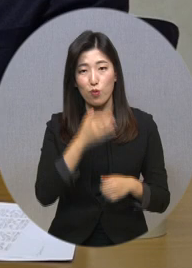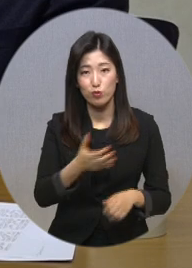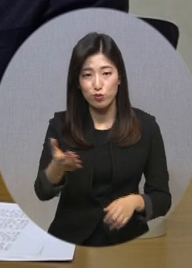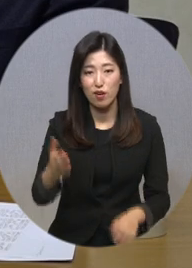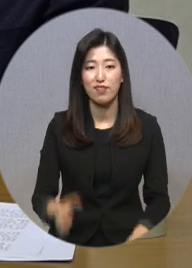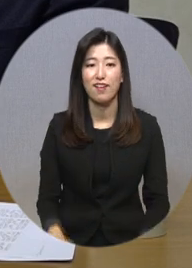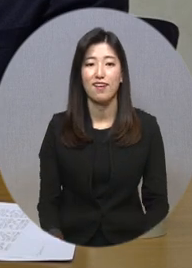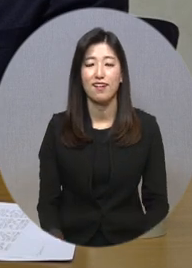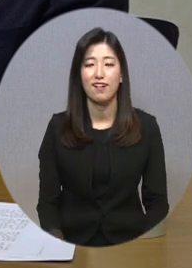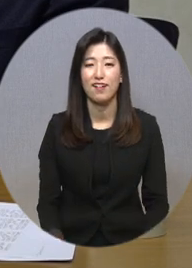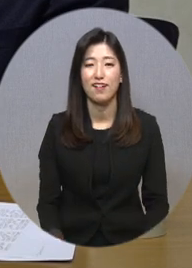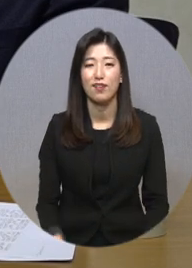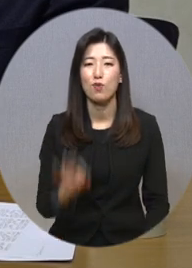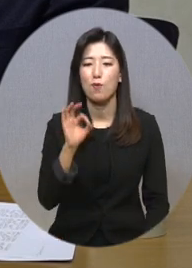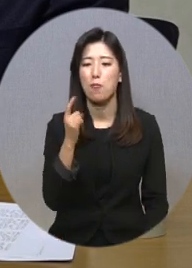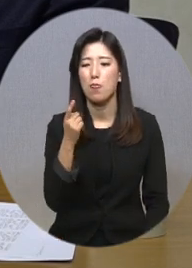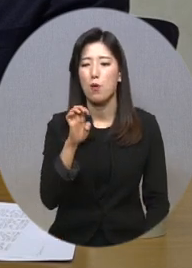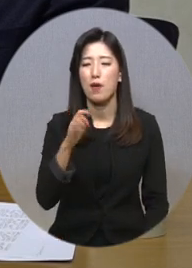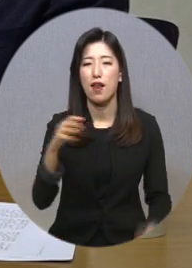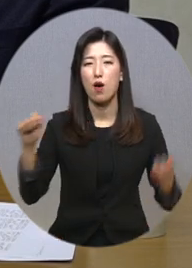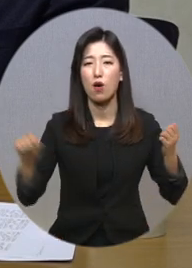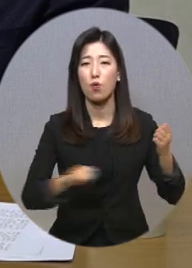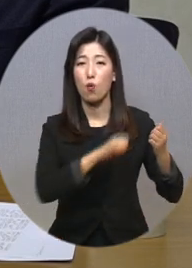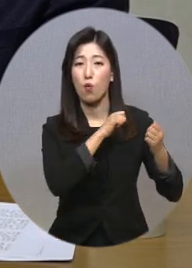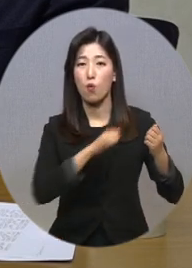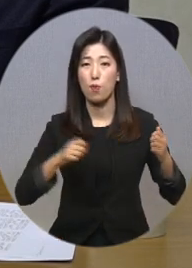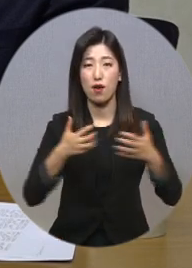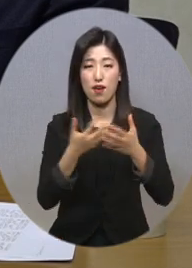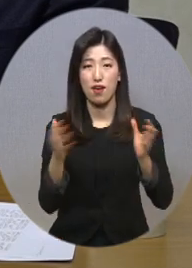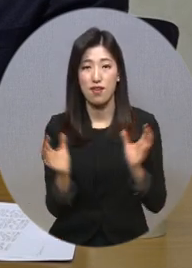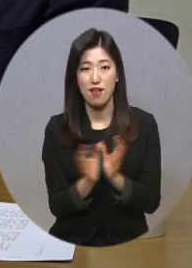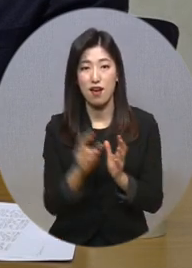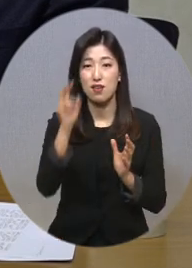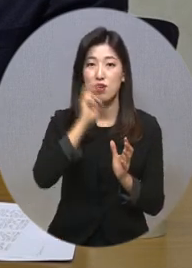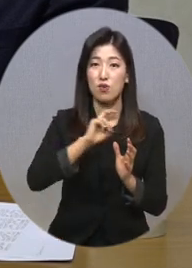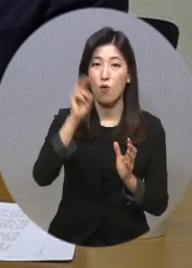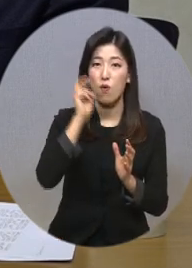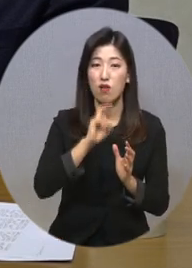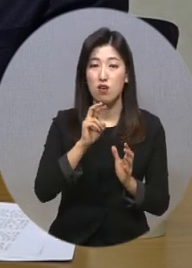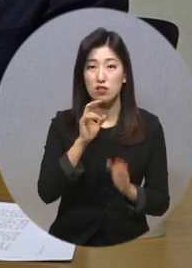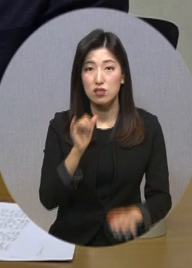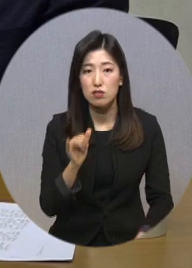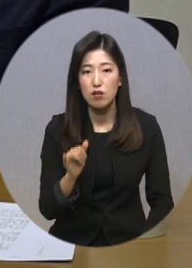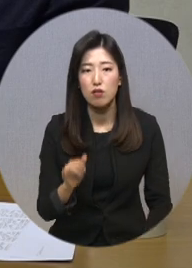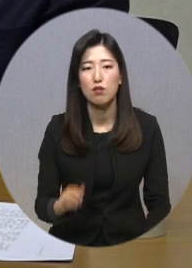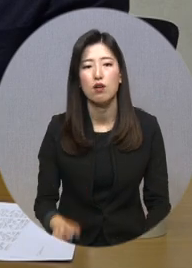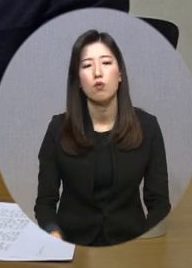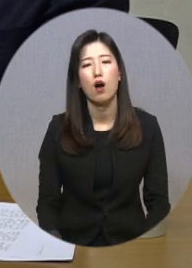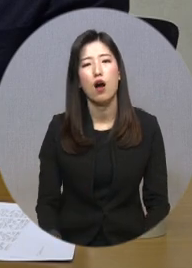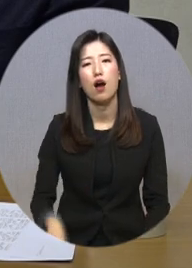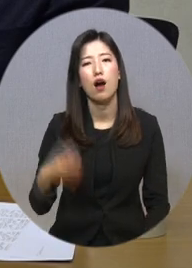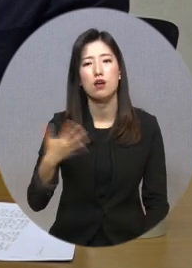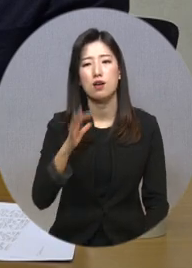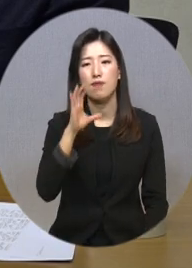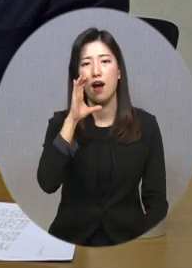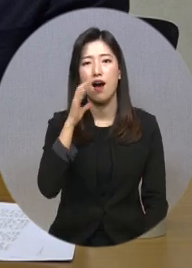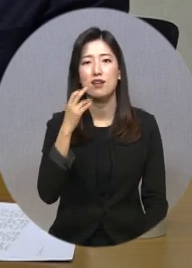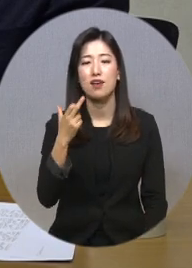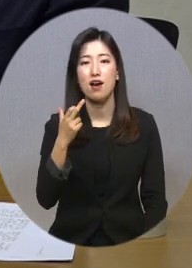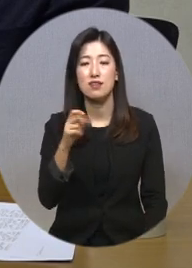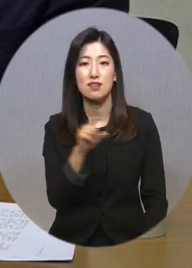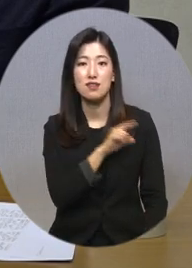세계적인 오페라단이 공연이 연이어져서 이어진다고 하면은 아산이라는 브랜드